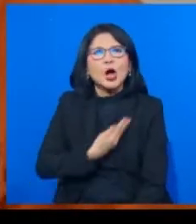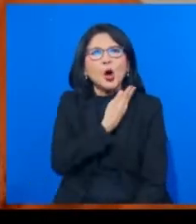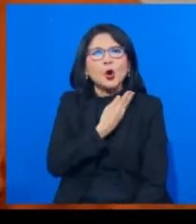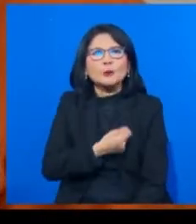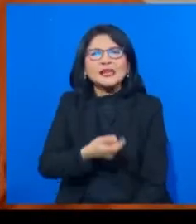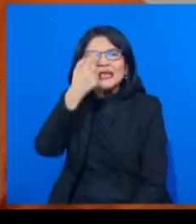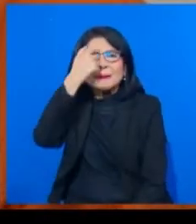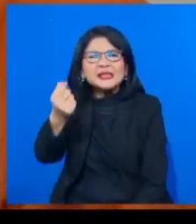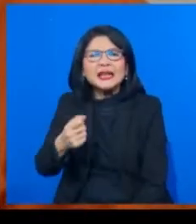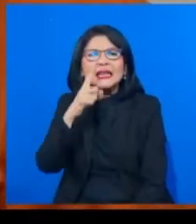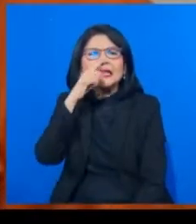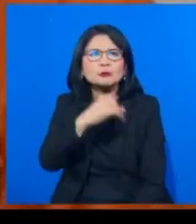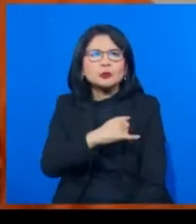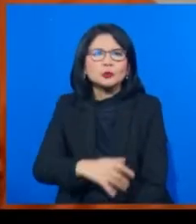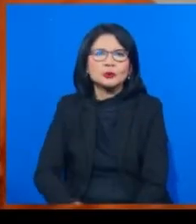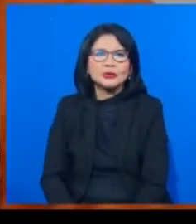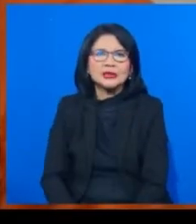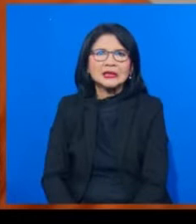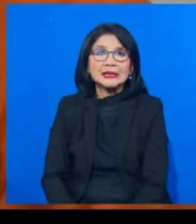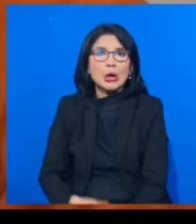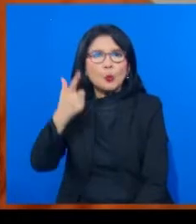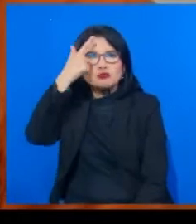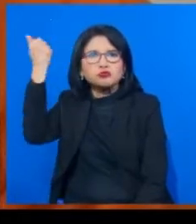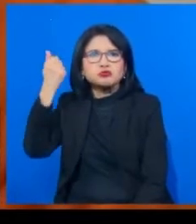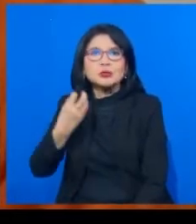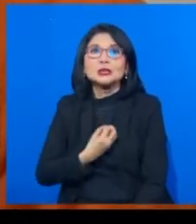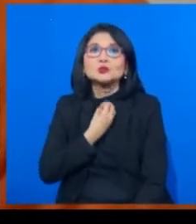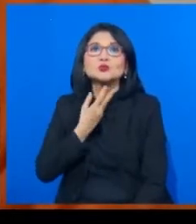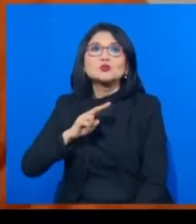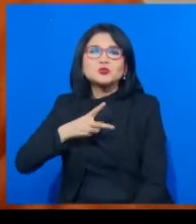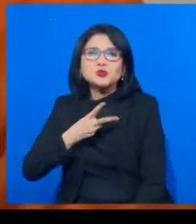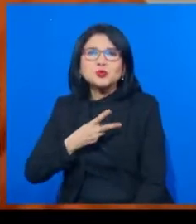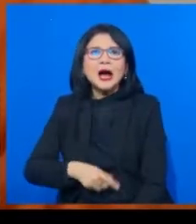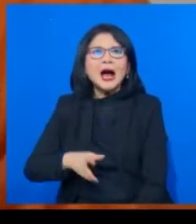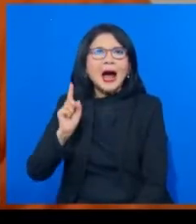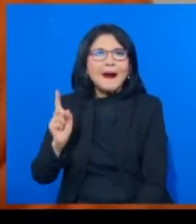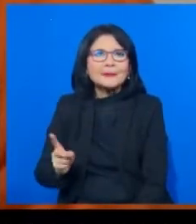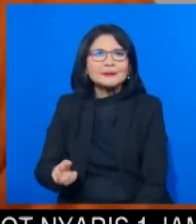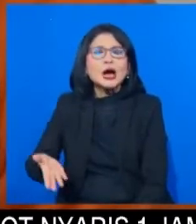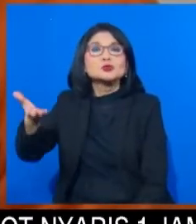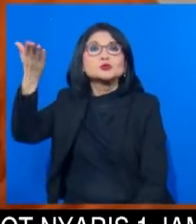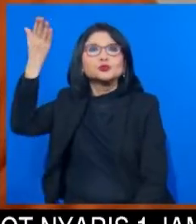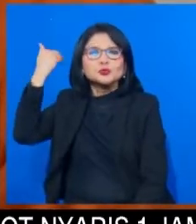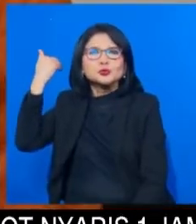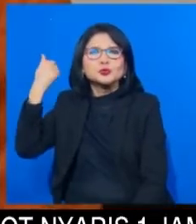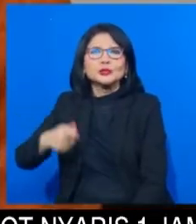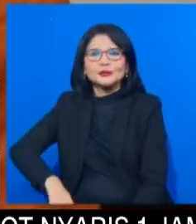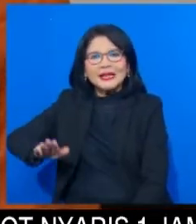sekaligus tertipu. Keahlian mengubah karakter suara ini diakui Wawan karena memiliki bakat mendalang sejak